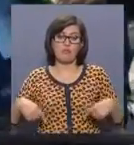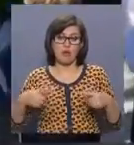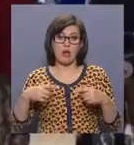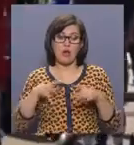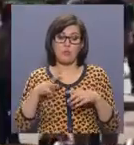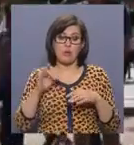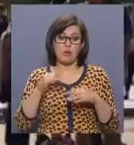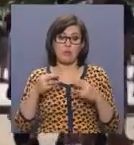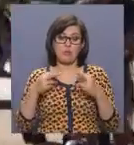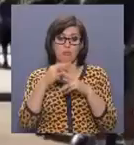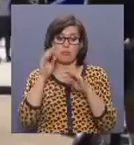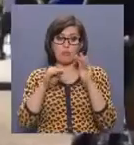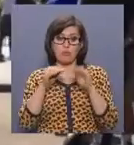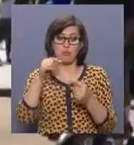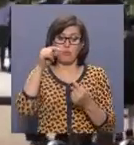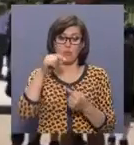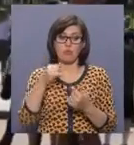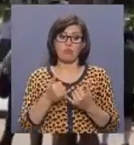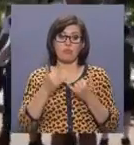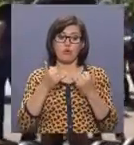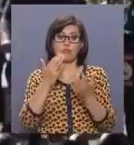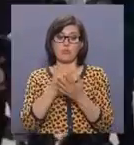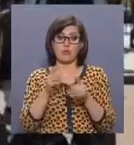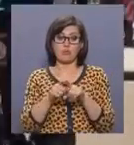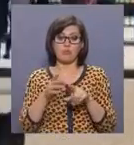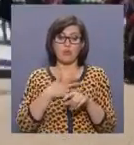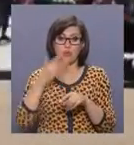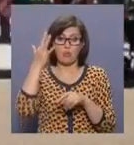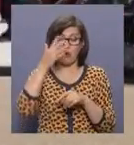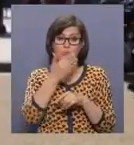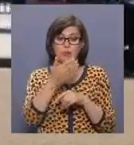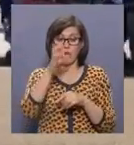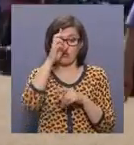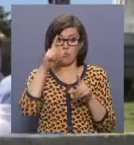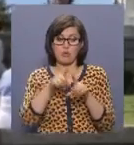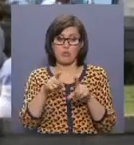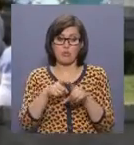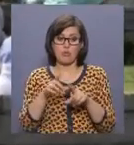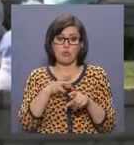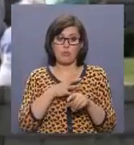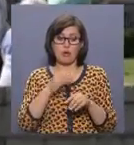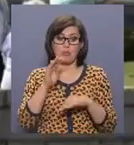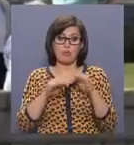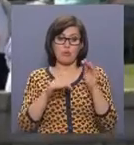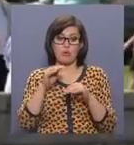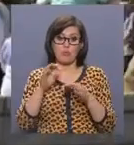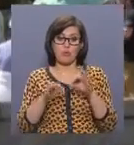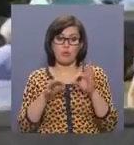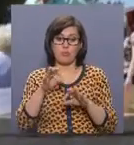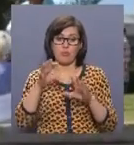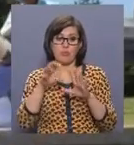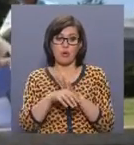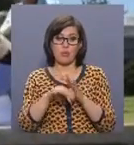Оларға инфрақұрылым тиісті деңгейде жасалған. Менің ойымша, біздің елімізде де осы құрылыс нормасын